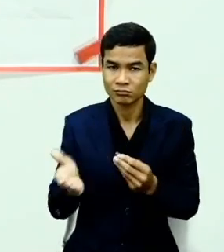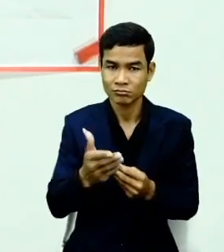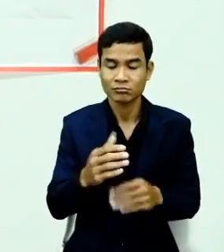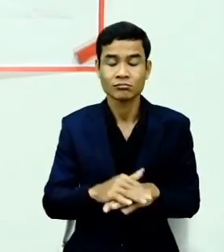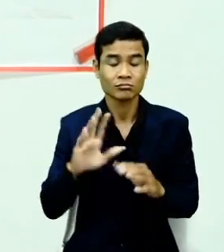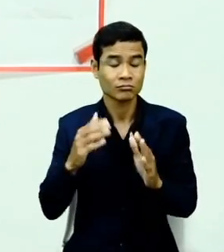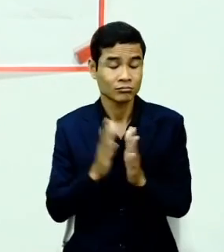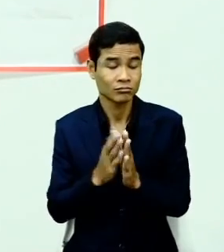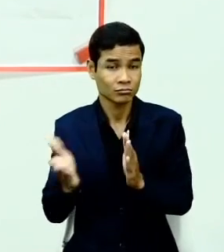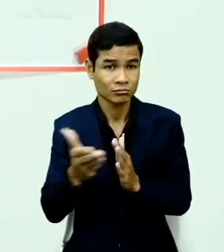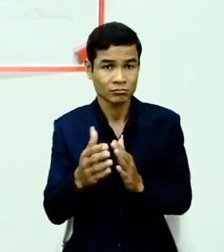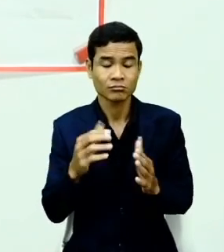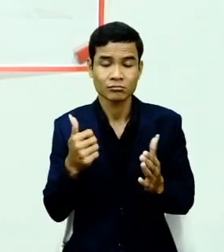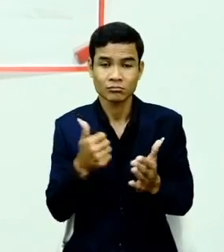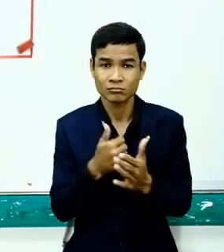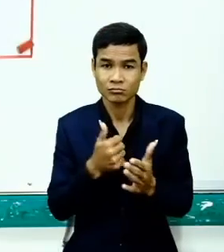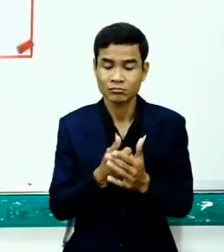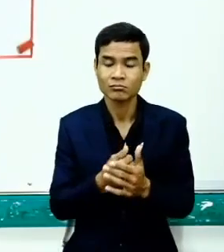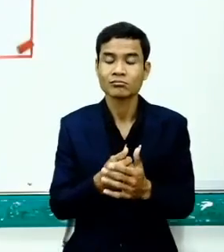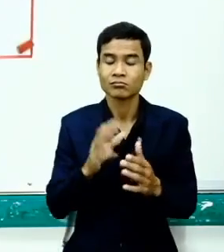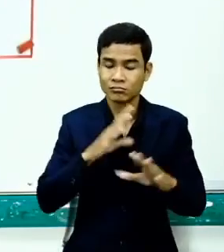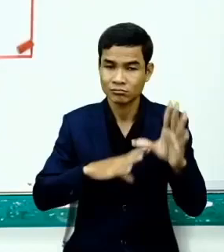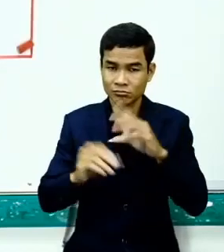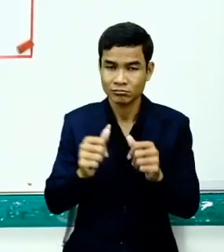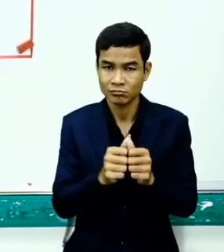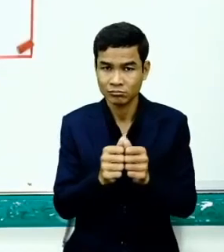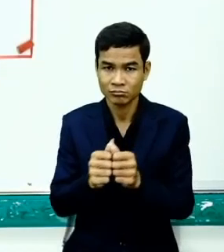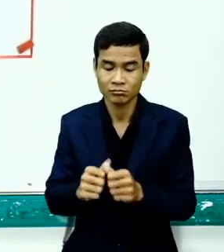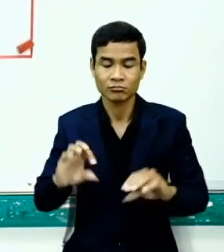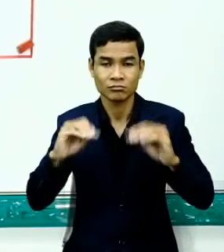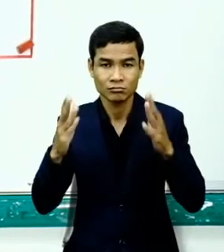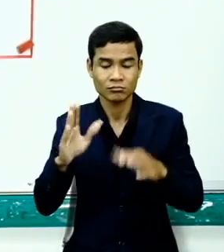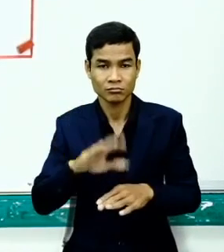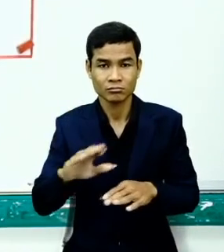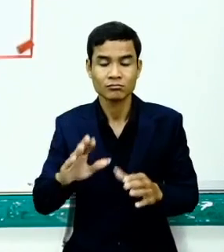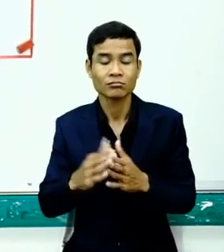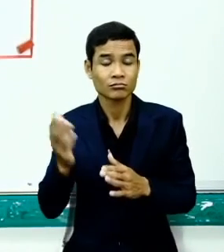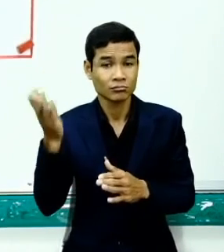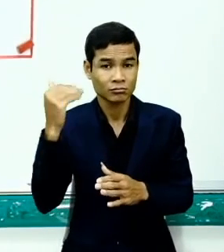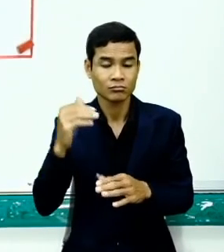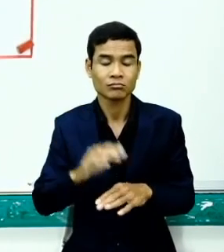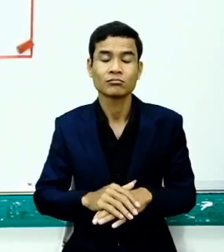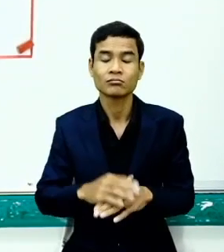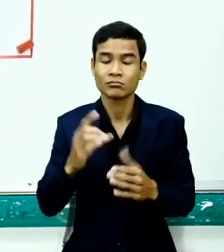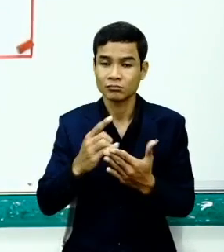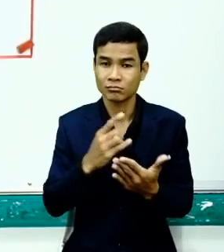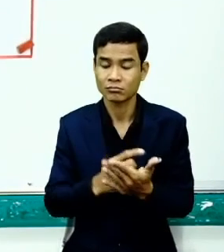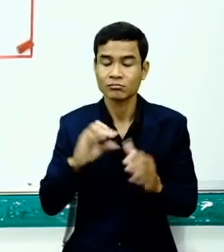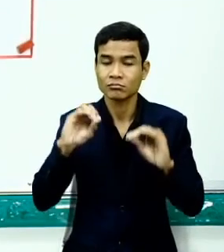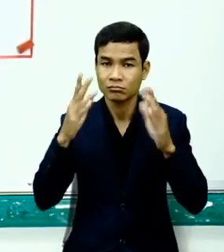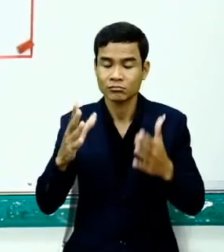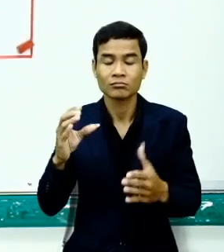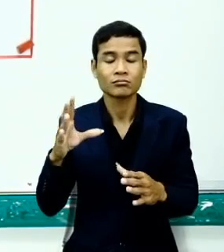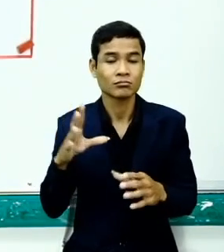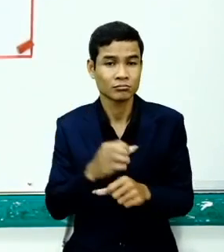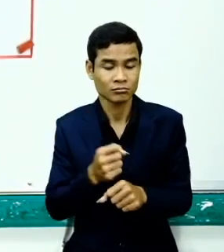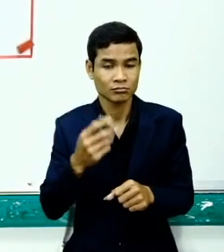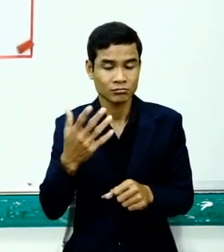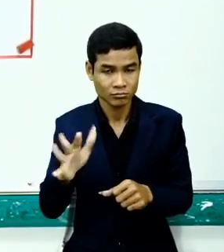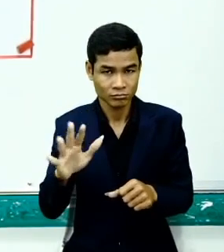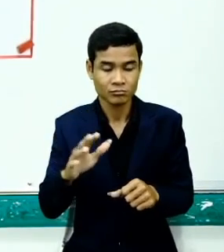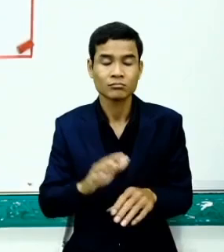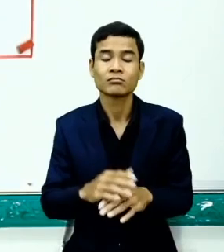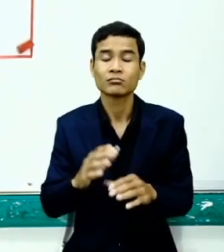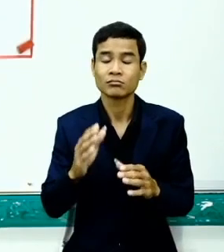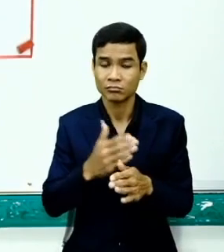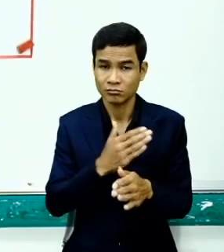ចាអរគុណកូនដែលបានខិតខំប្រឹងប្រែងសិក្សាជាមួយអ្នកគ្រូចាកន្លងមកហើយមេរៀនរបស់អ្នកគ្រូថ្ងៃនេះសូត្រត្រូវបានបញ្ចប់តែ